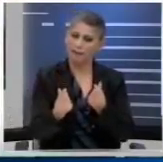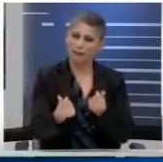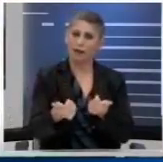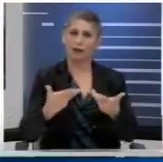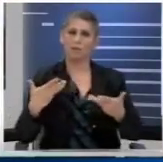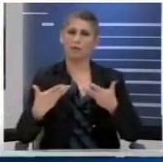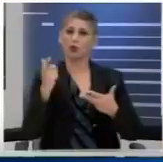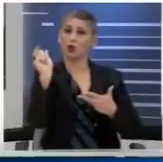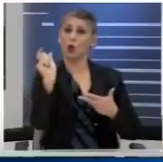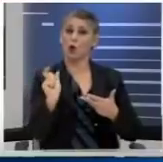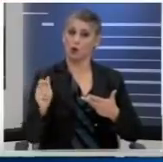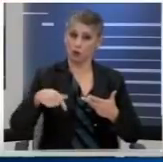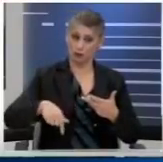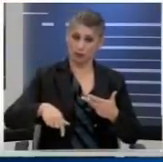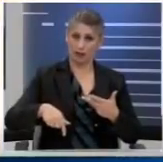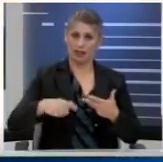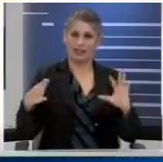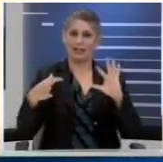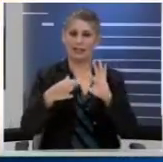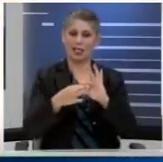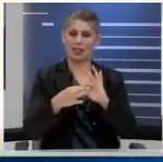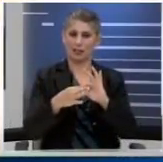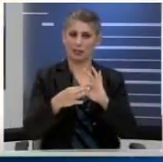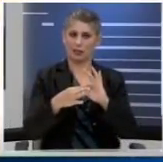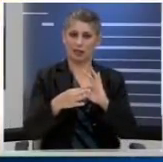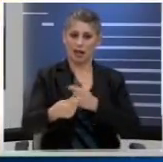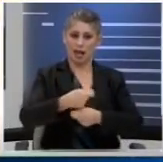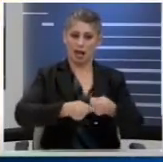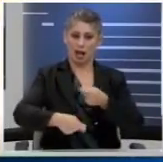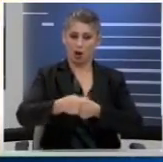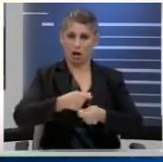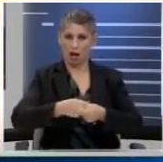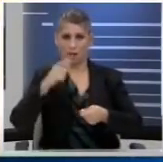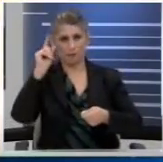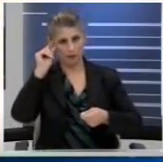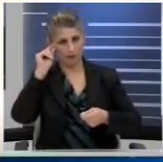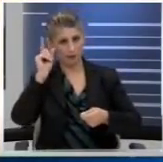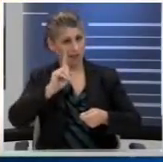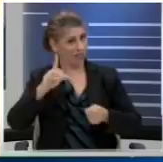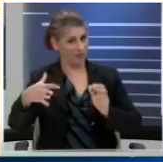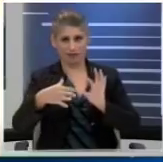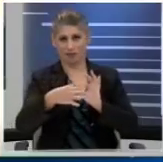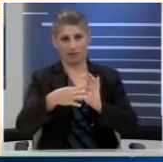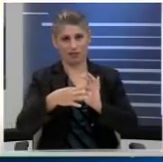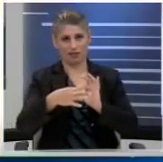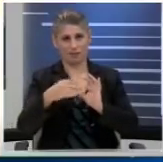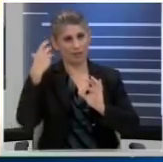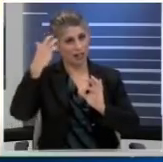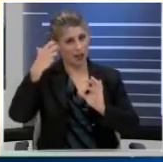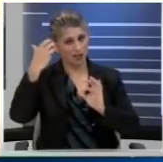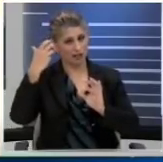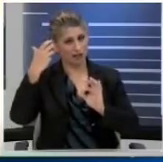με σύγχρονους όρους σήμερα βεβαίως, σύνδεση της αγοράς με τα πανεπιστήμια, αλλά δεν εννοείται σύνδεση,